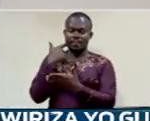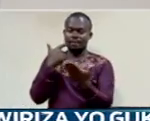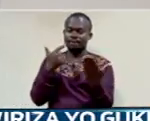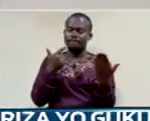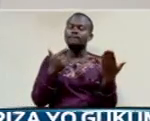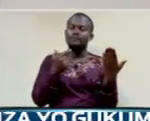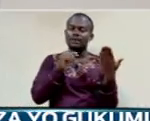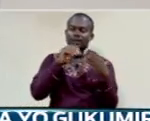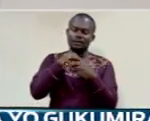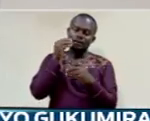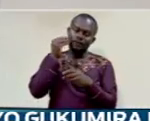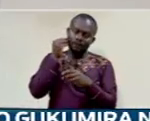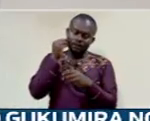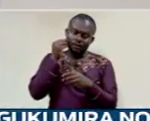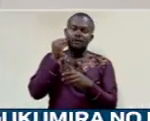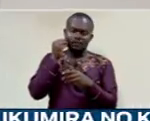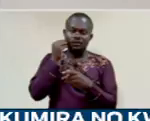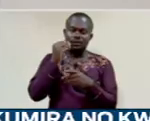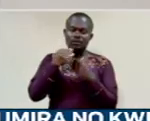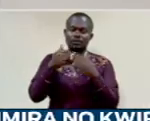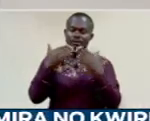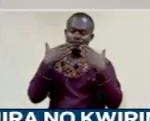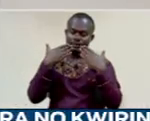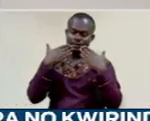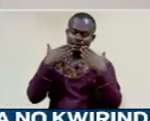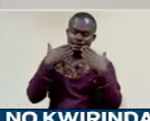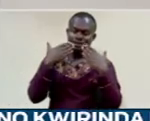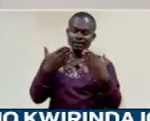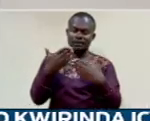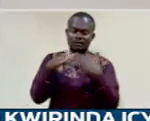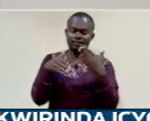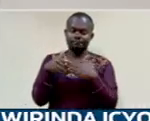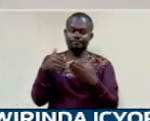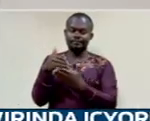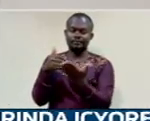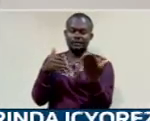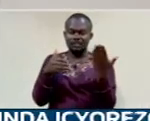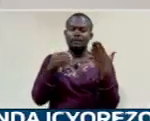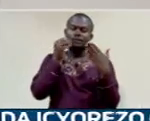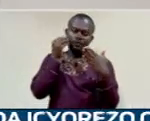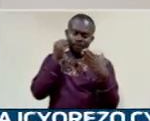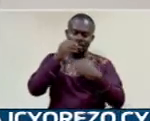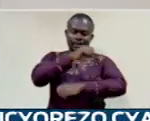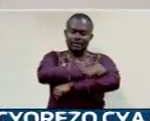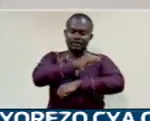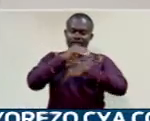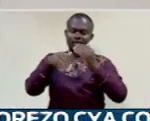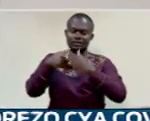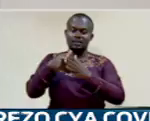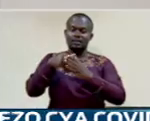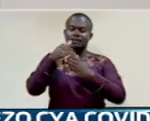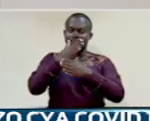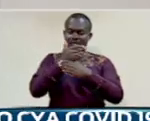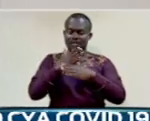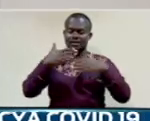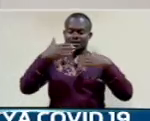ngo. Abenshi by'ukuri turanabashimira, bari mu ngo. Abanyeshuri, Minisiteri y'Uburezi